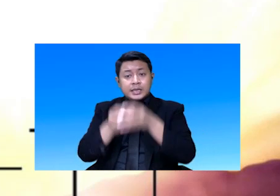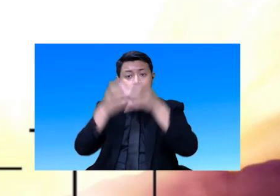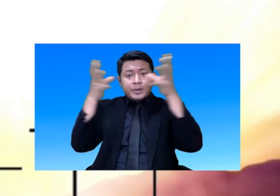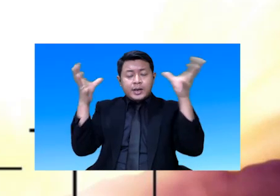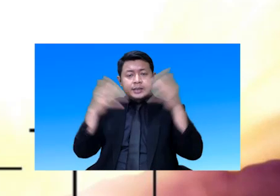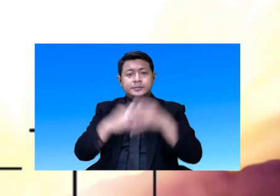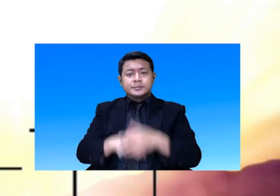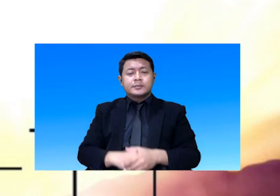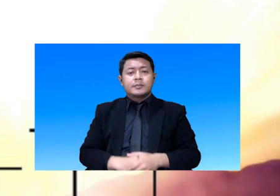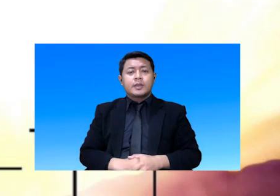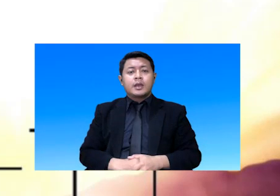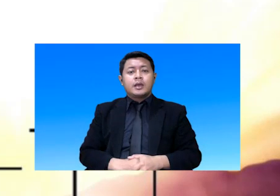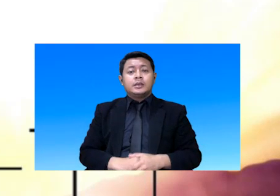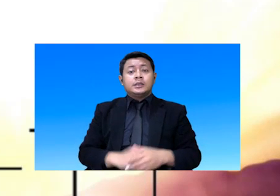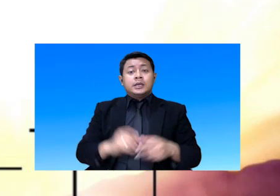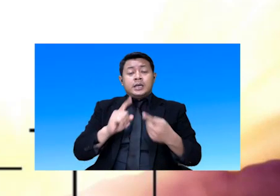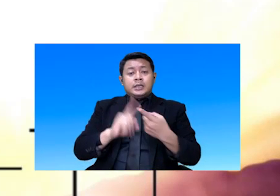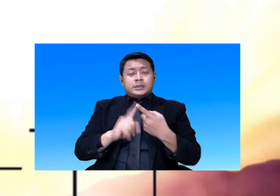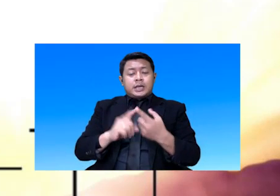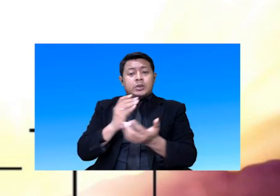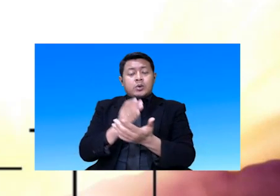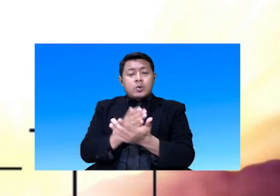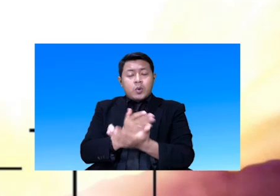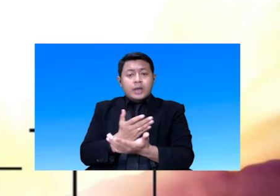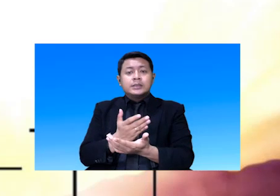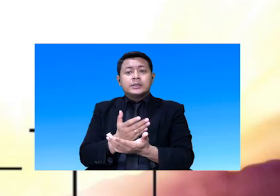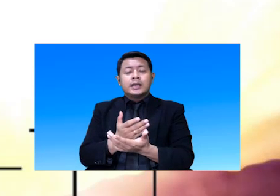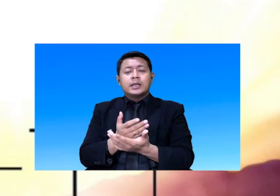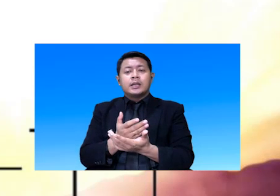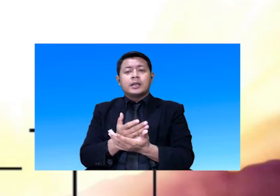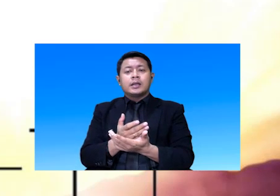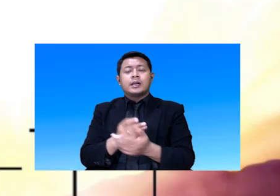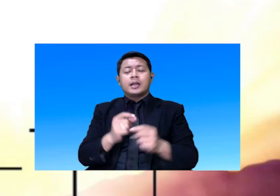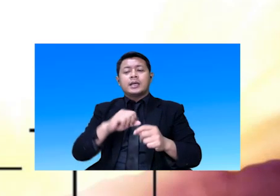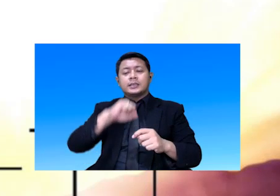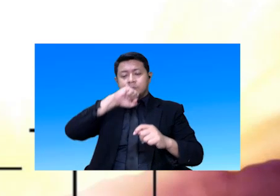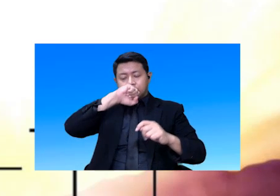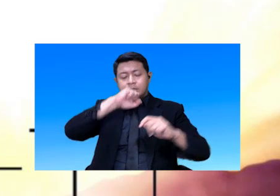kembangkan. Salah satu warisan itu adalah cinta tanah air.